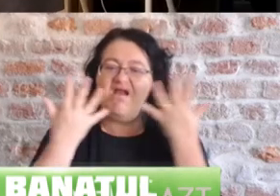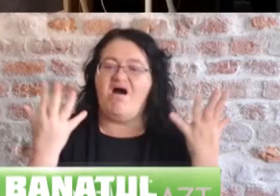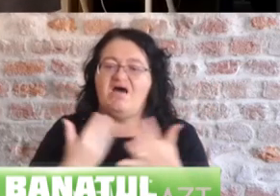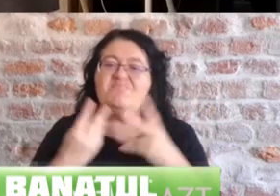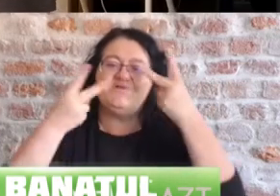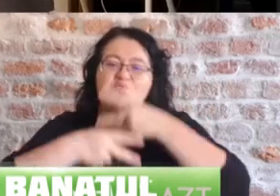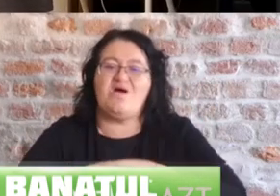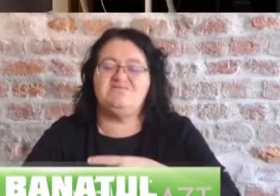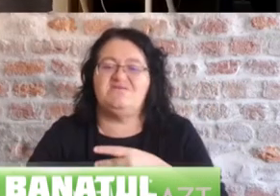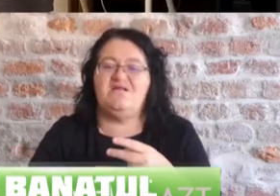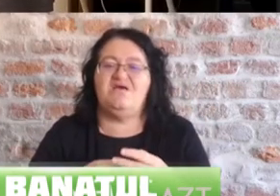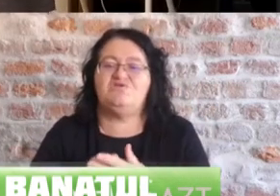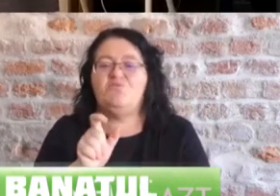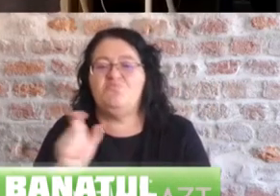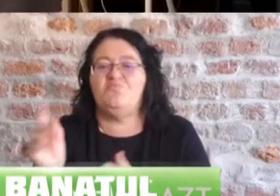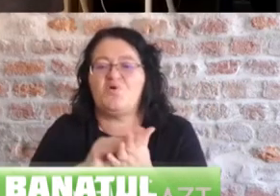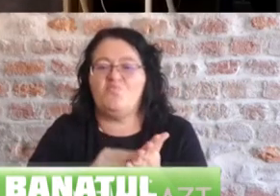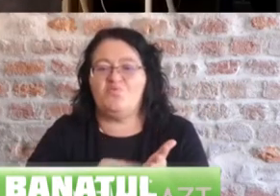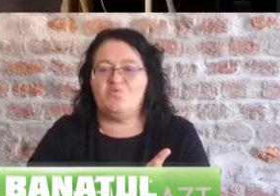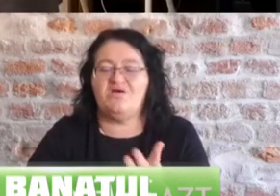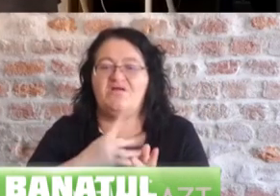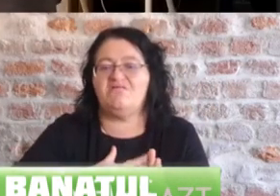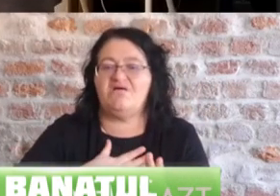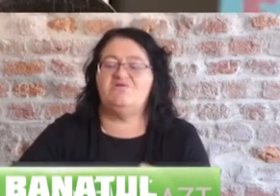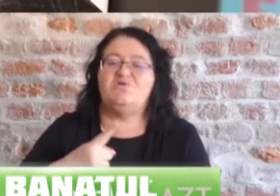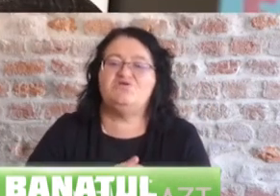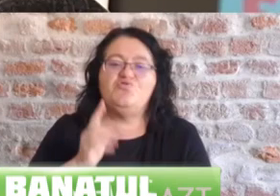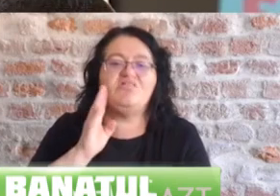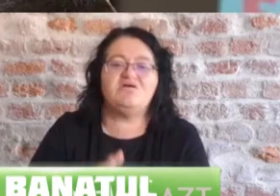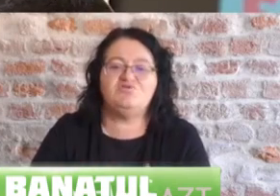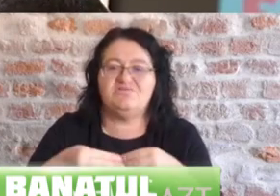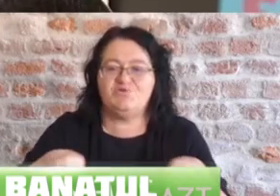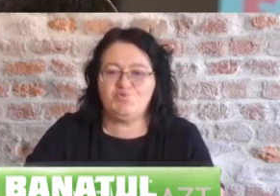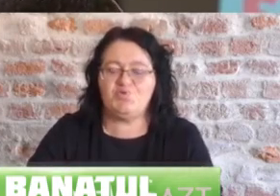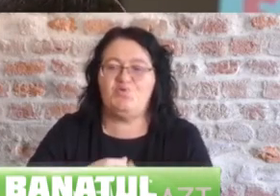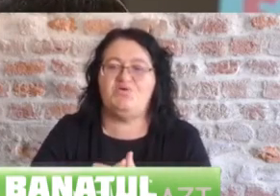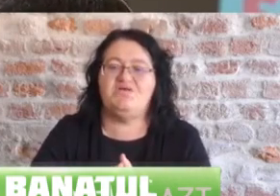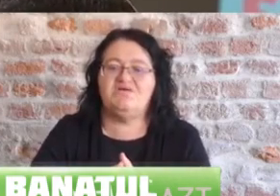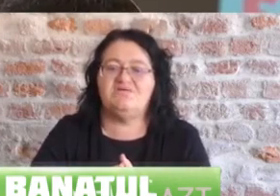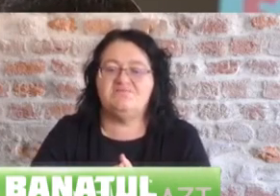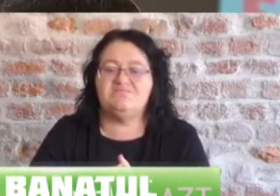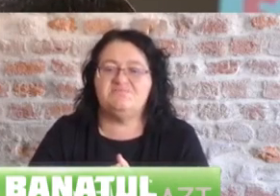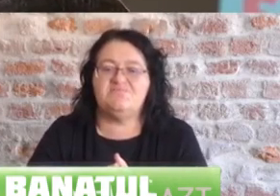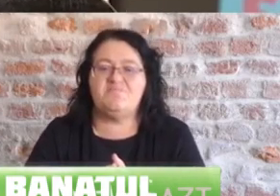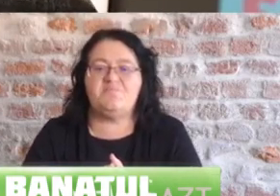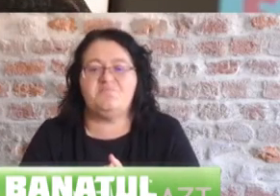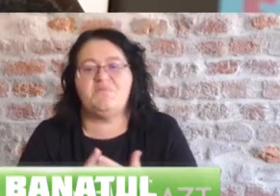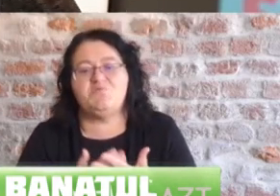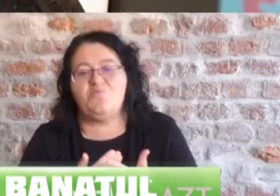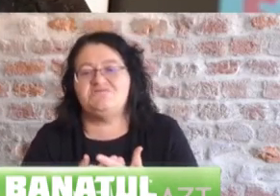înțelege atât propunerile, dacă doriți, cât și decizia juriului. Prin